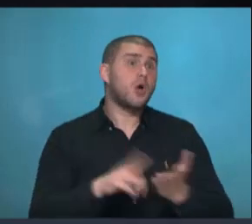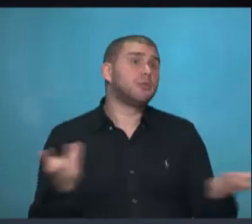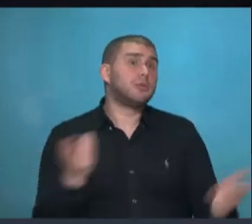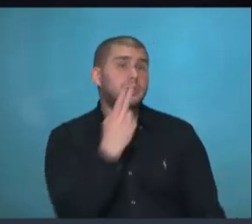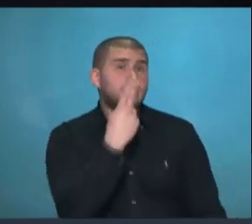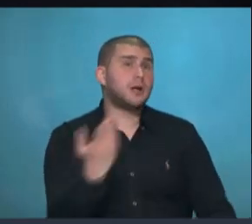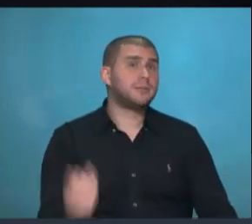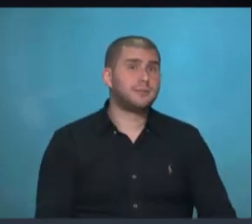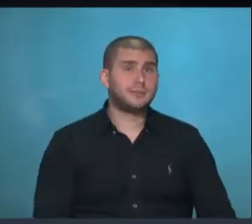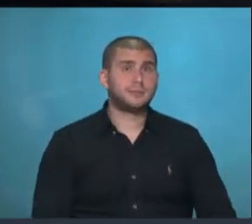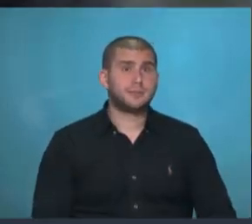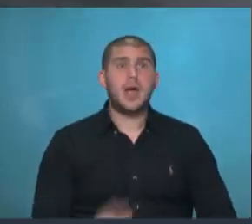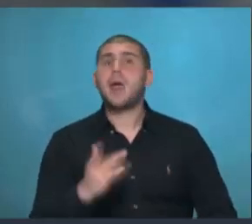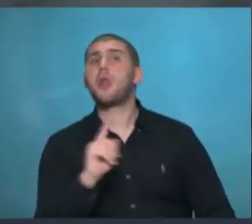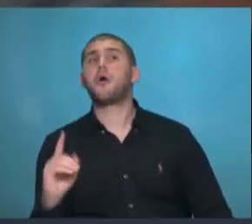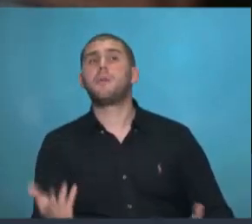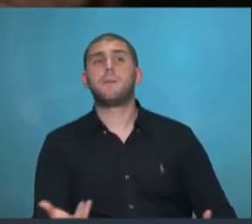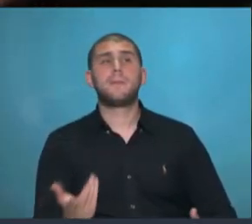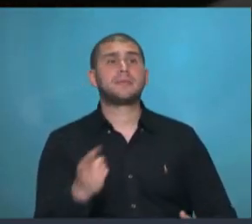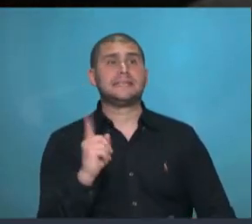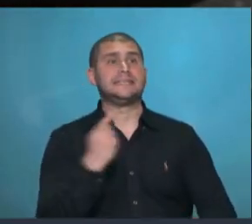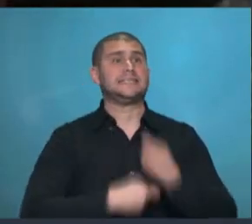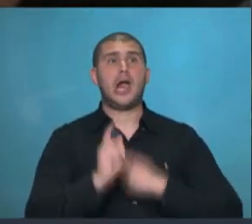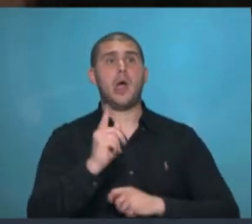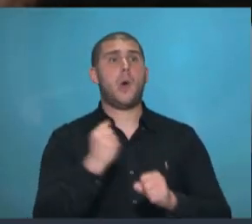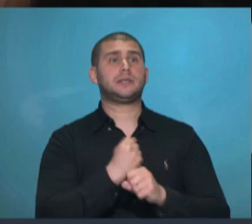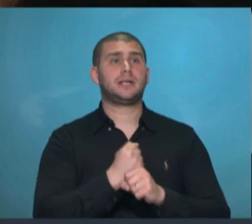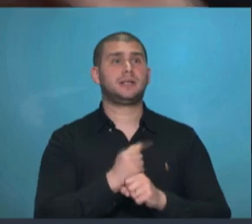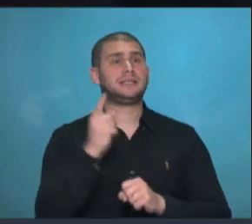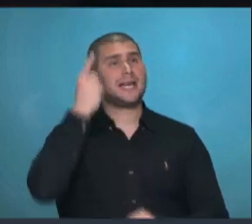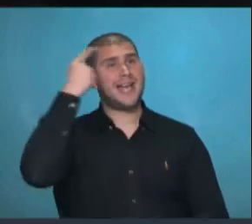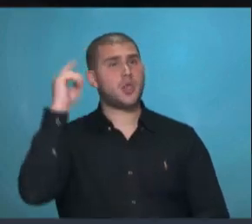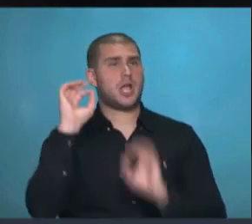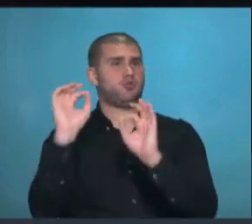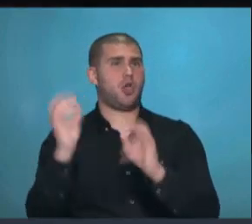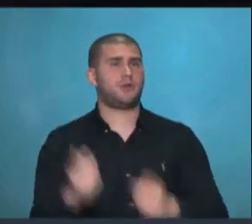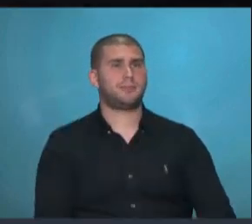כן, בוא נראה. למה לא? זה לא עסקאות, זה האידיאולוגיה.